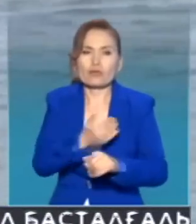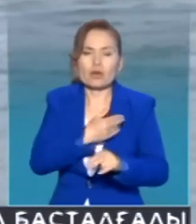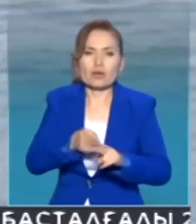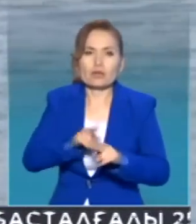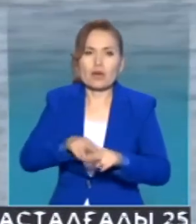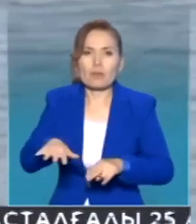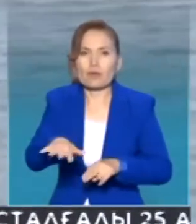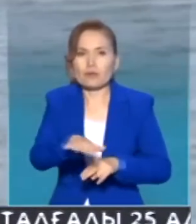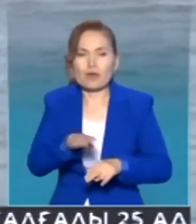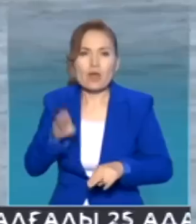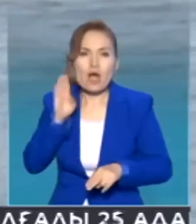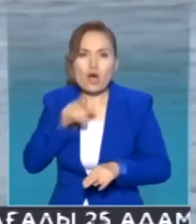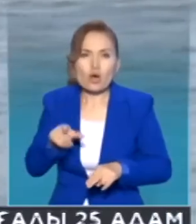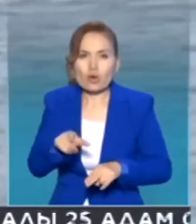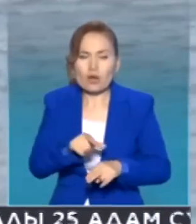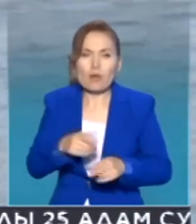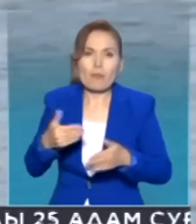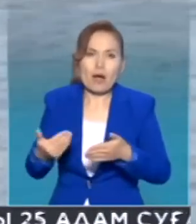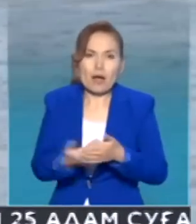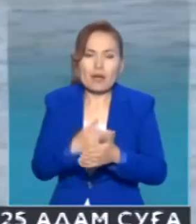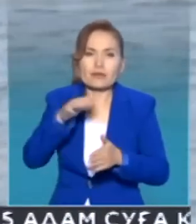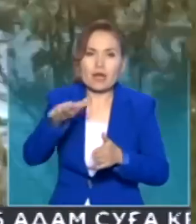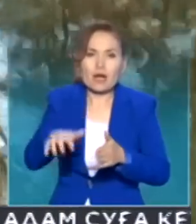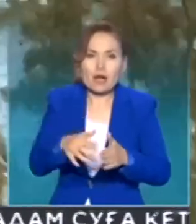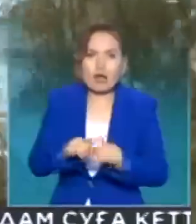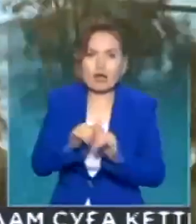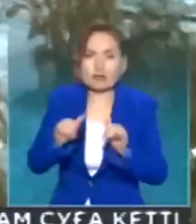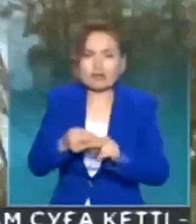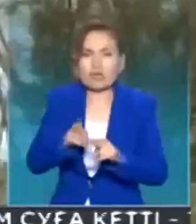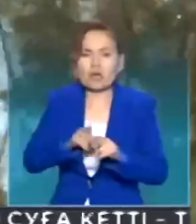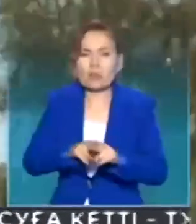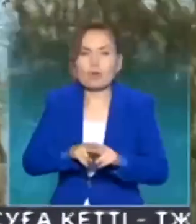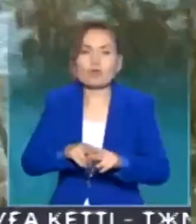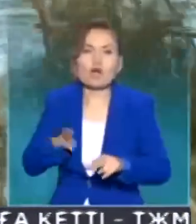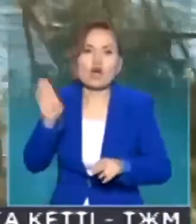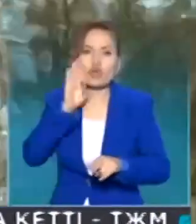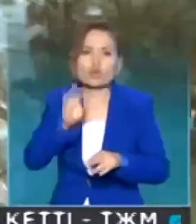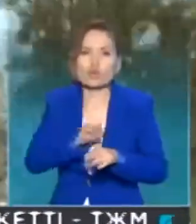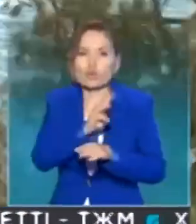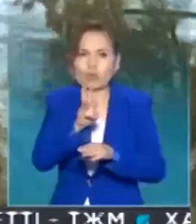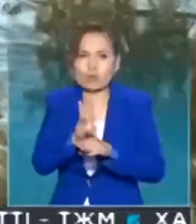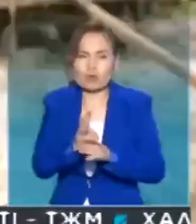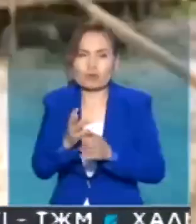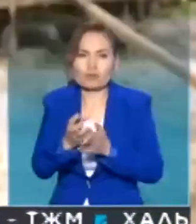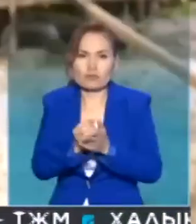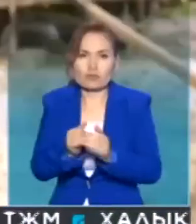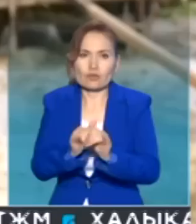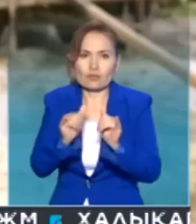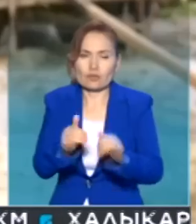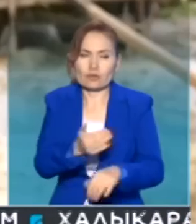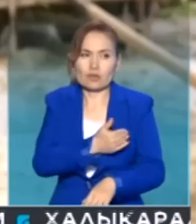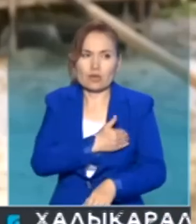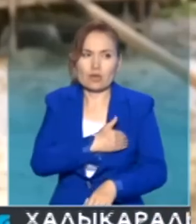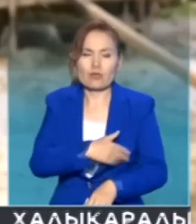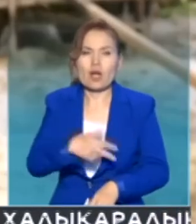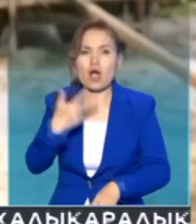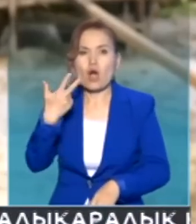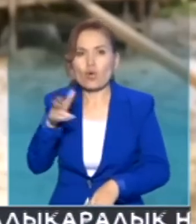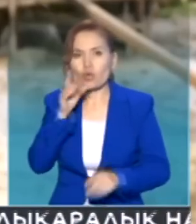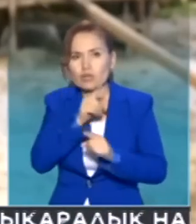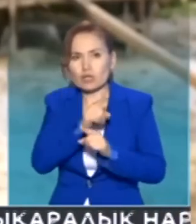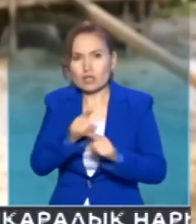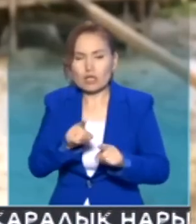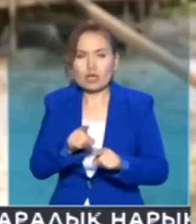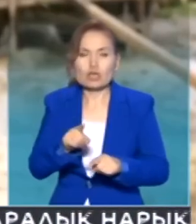Сырдариядан тарайтын каналдар қайта қазылып, биыл көлдер мен шабындық жерлерге де су молынан жетті. Тіпті 30 жылдан астам